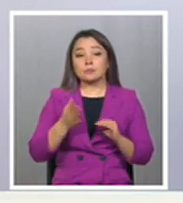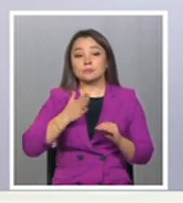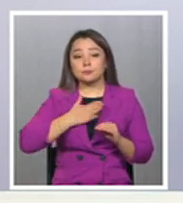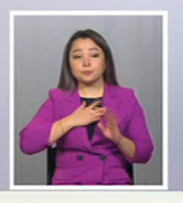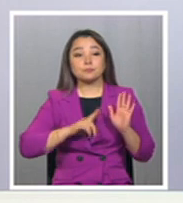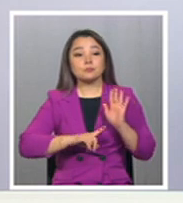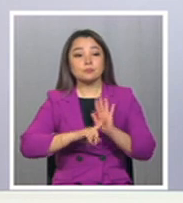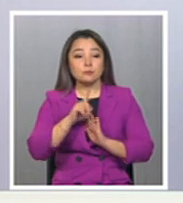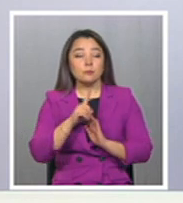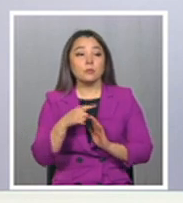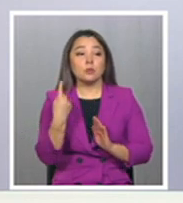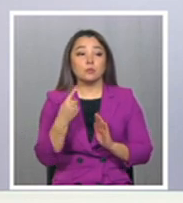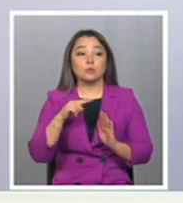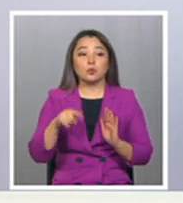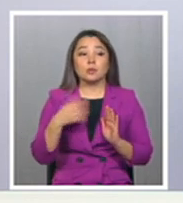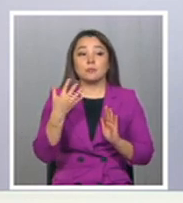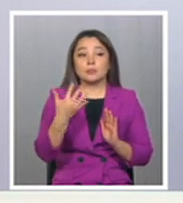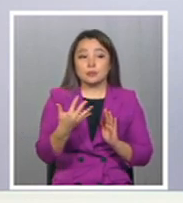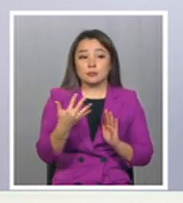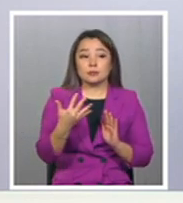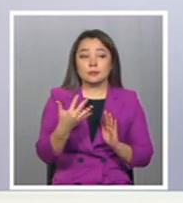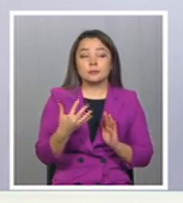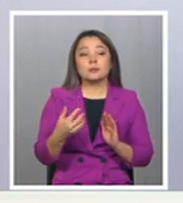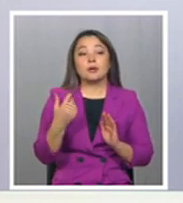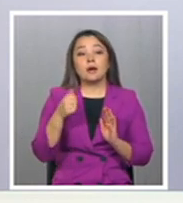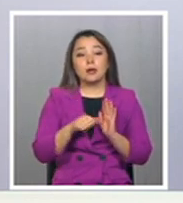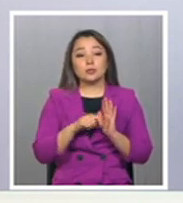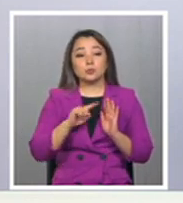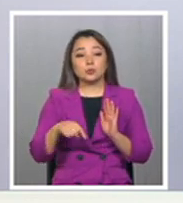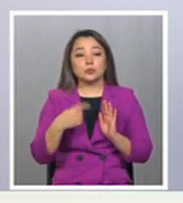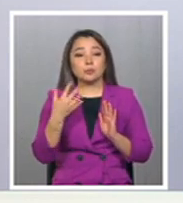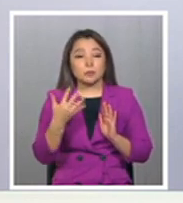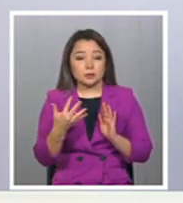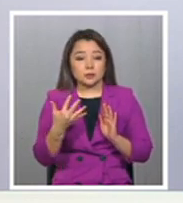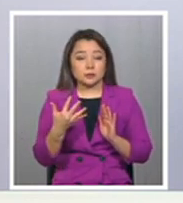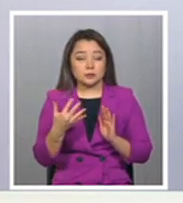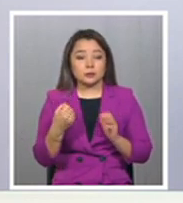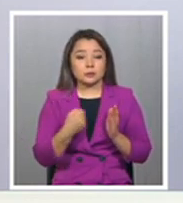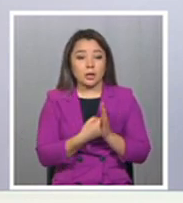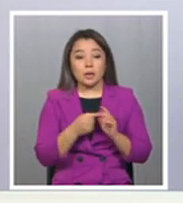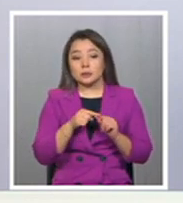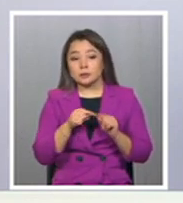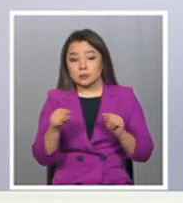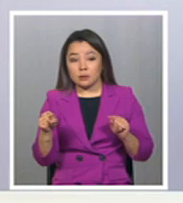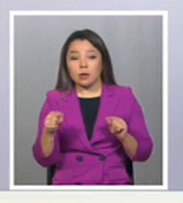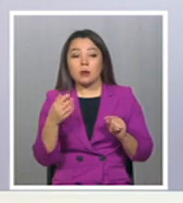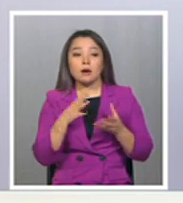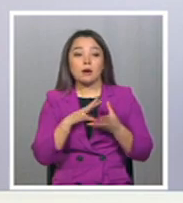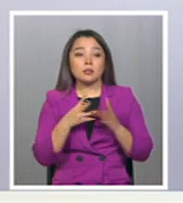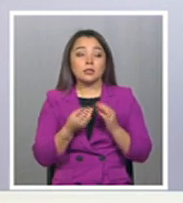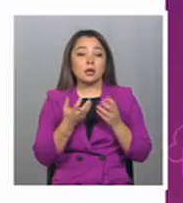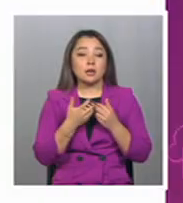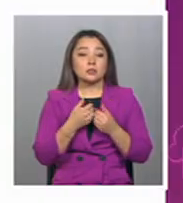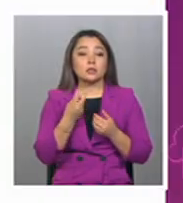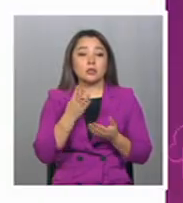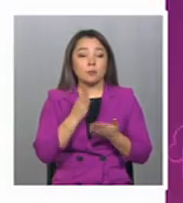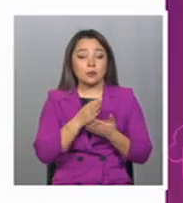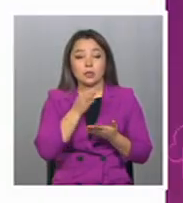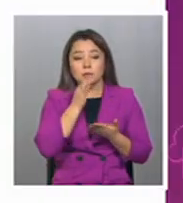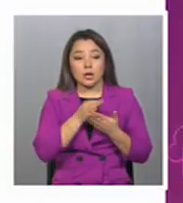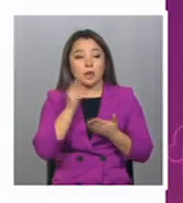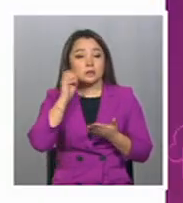алдымен 1.5-тен 6.5-ке дейін қанша сан бар екенін білуіміз керек. Ол